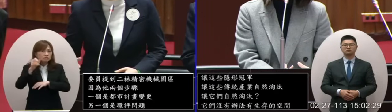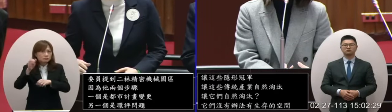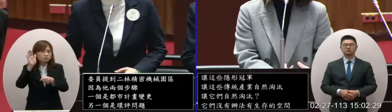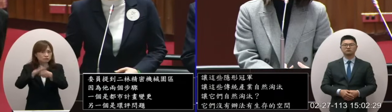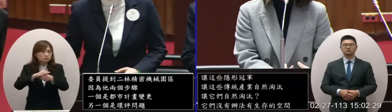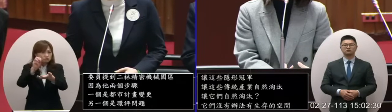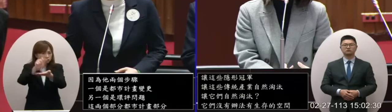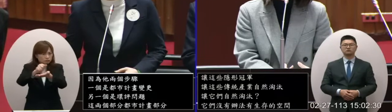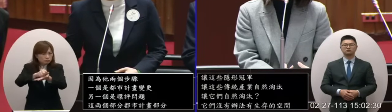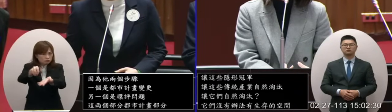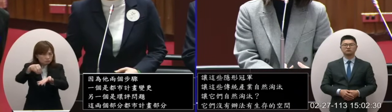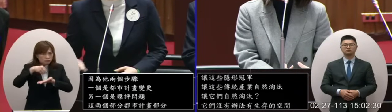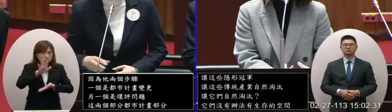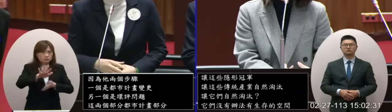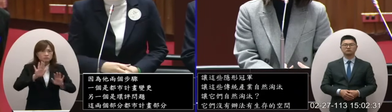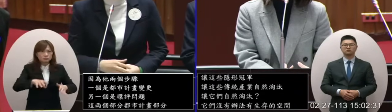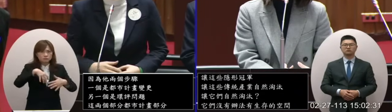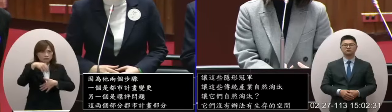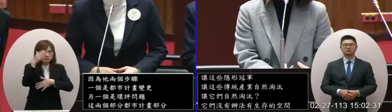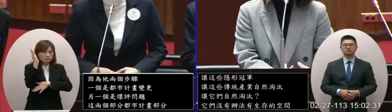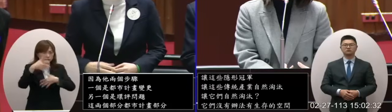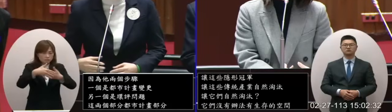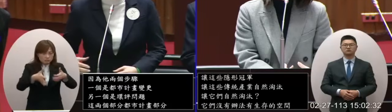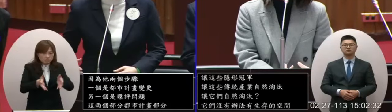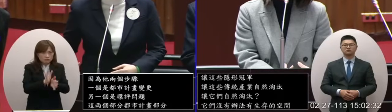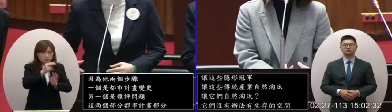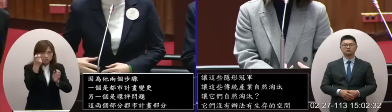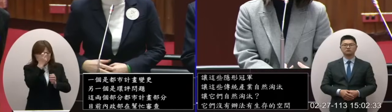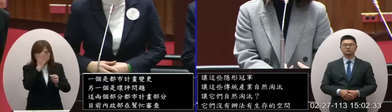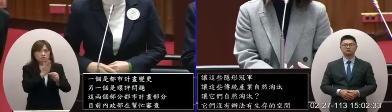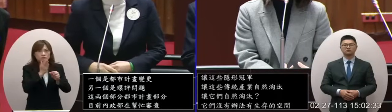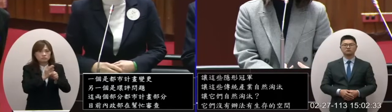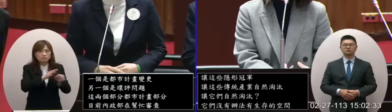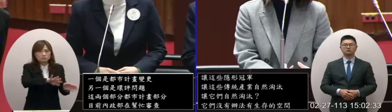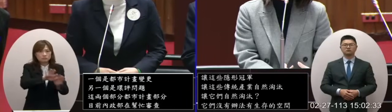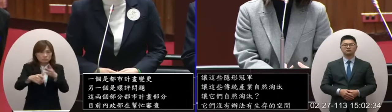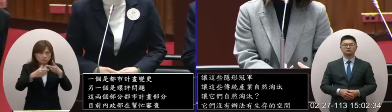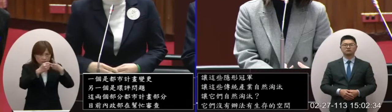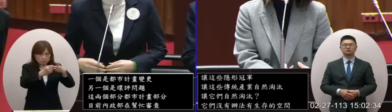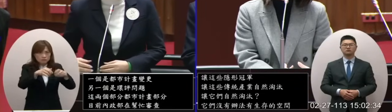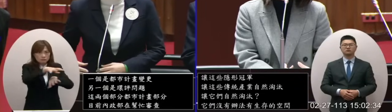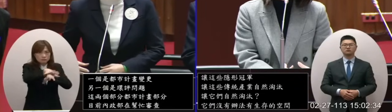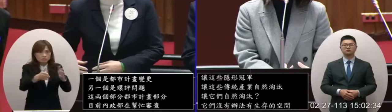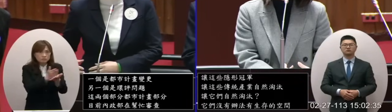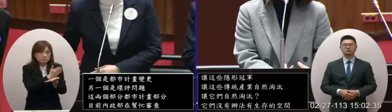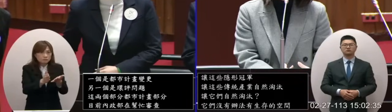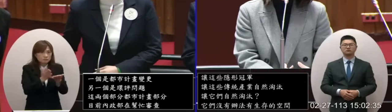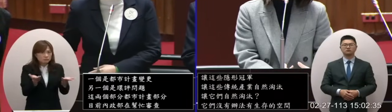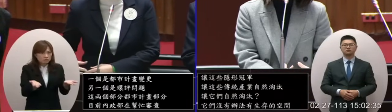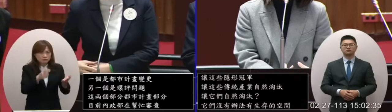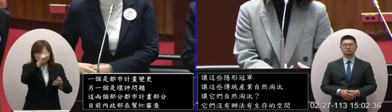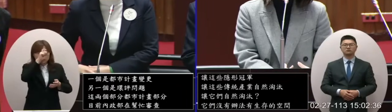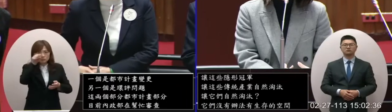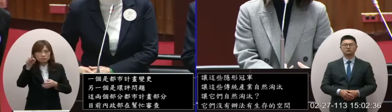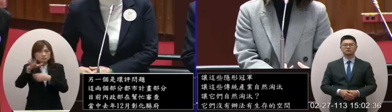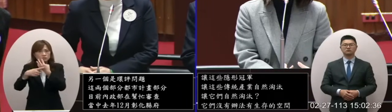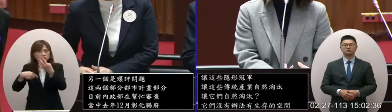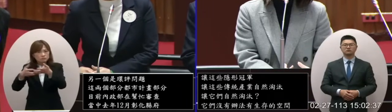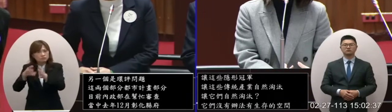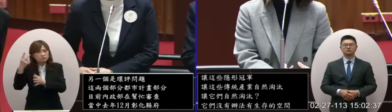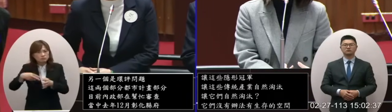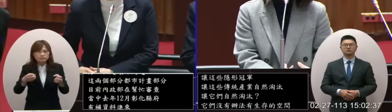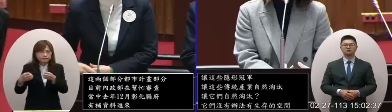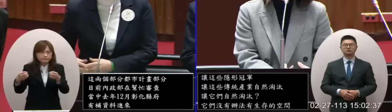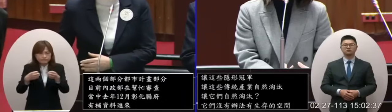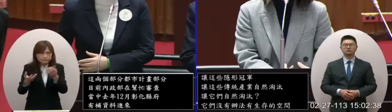来，那内政部现在在审视。那环评的部分呢？那这个部分环评这边也希望我们跟农业部在做